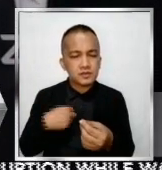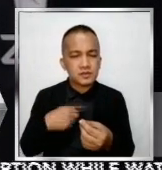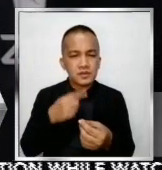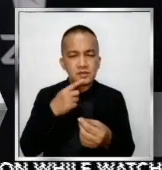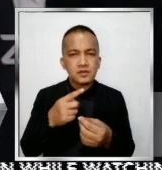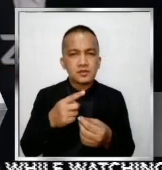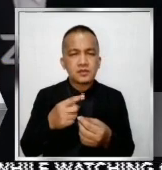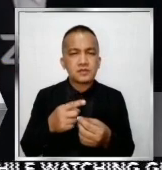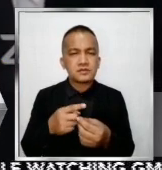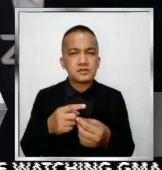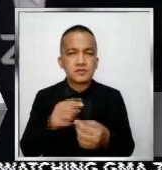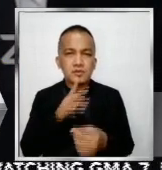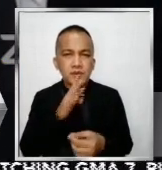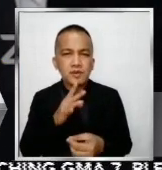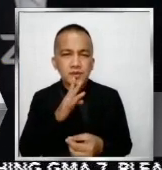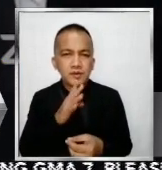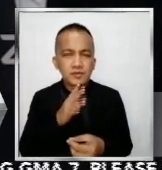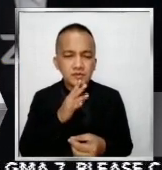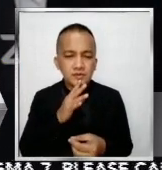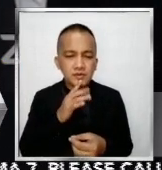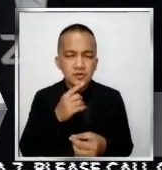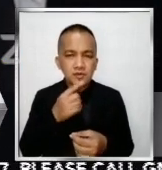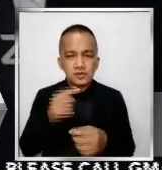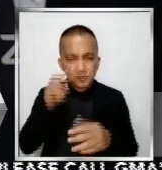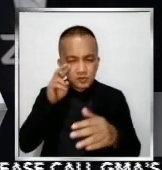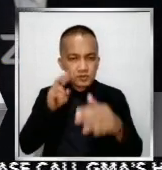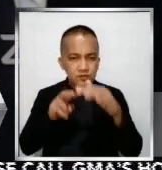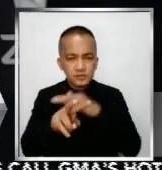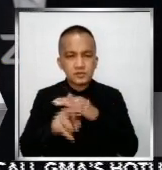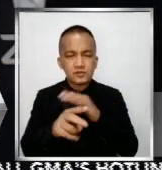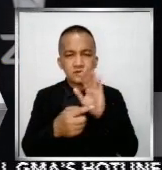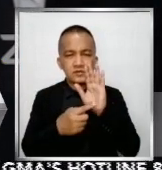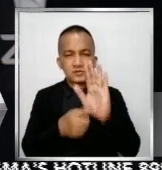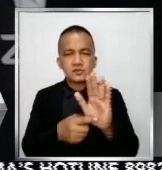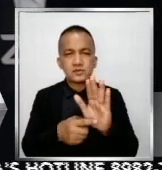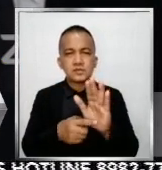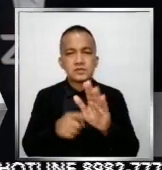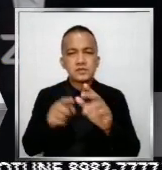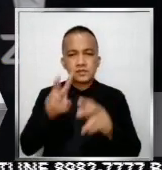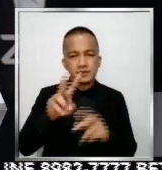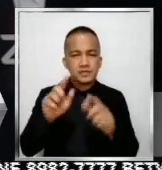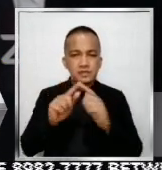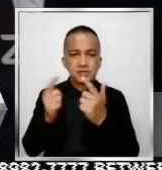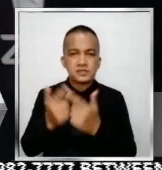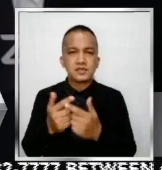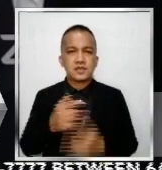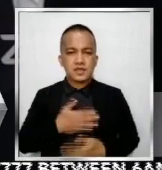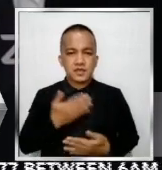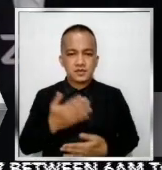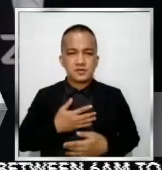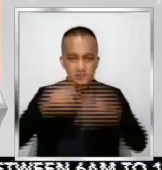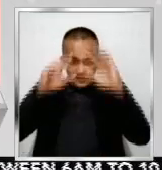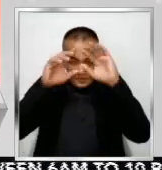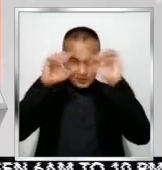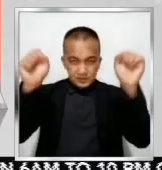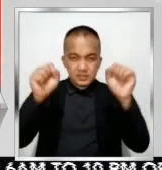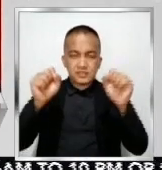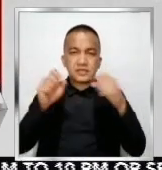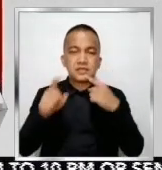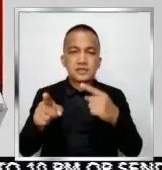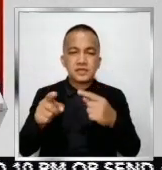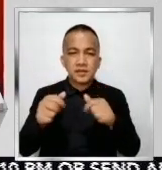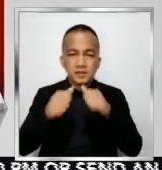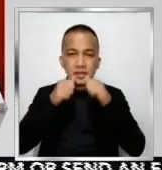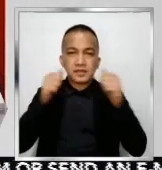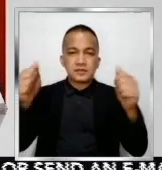and I'm looking forward to showing him in the B-League. Laking tuwa ng presidente ng Sun and Neo Phoenix na ipahayag ang pagkakapirma